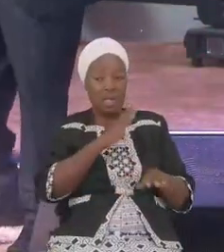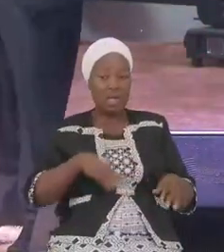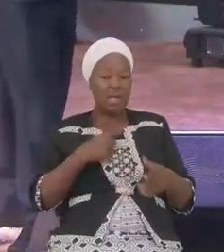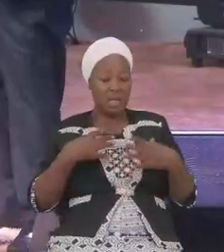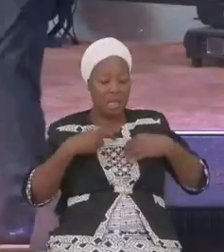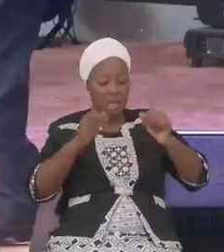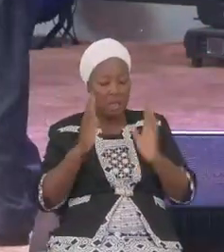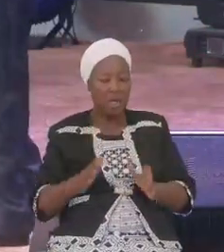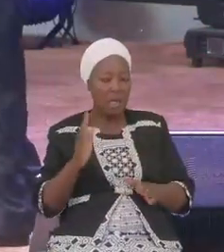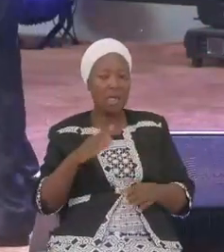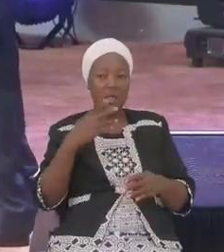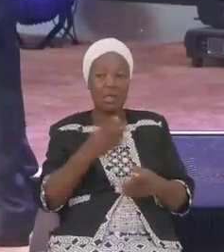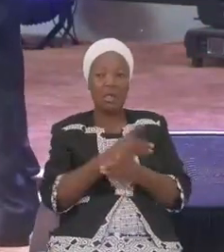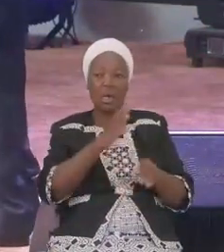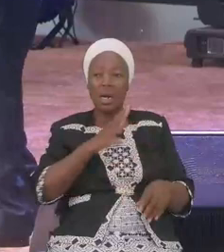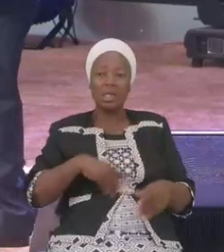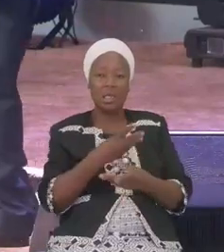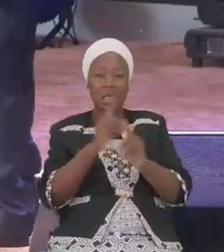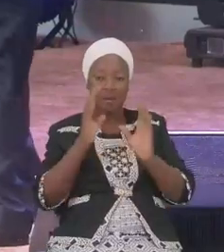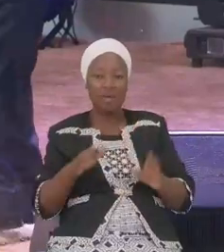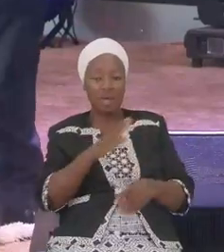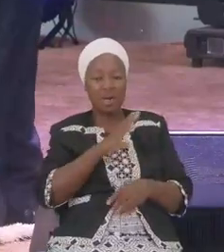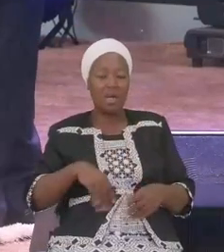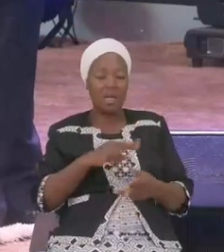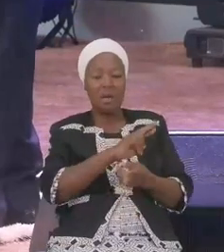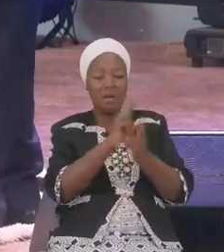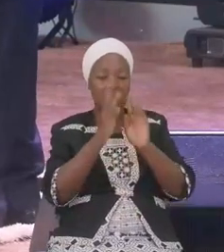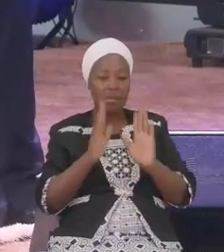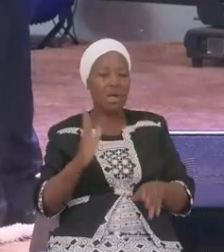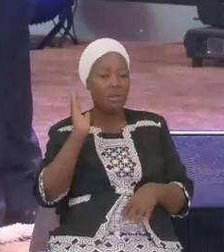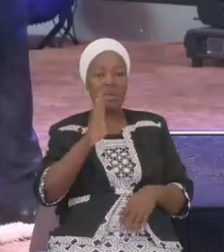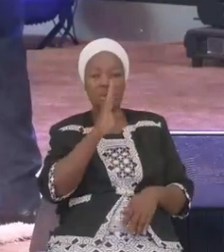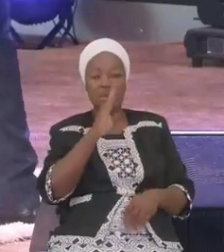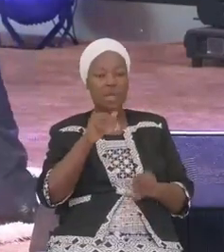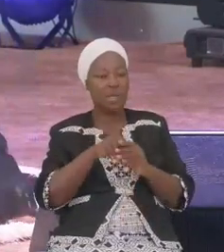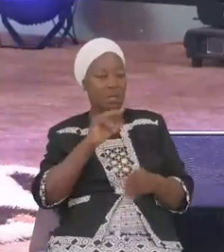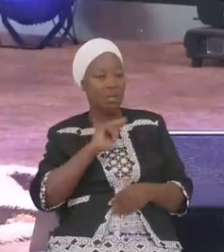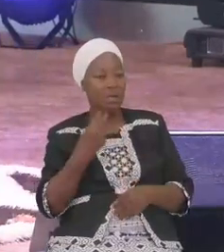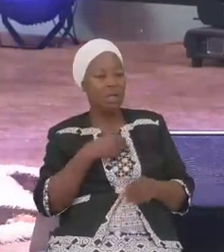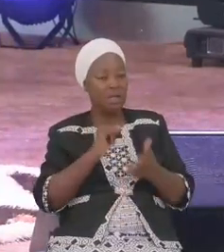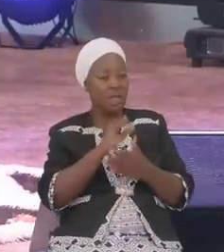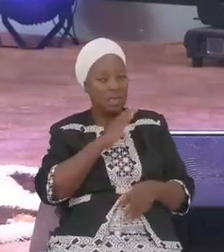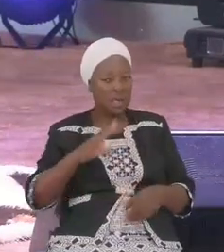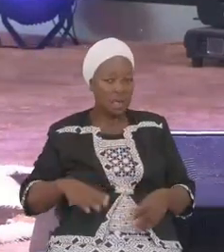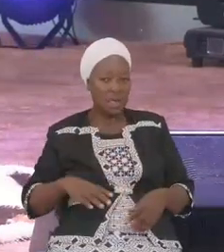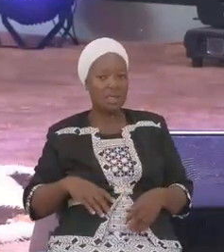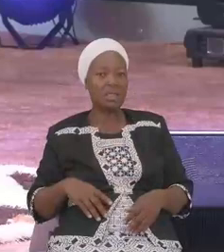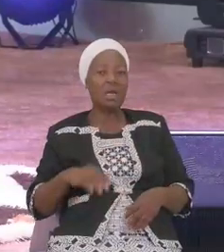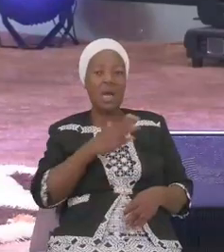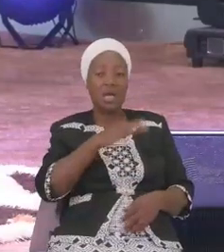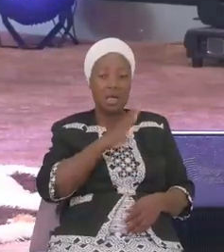guérisseur, Christ, le libérateur, Christ, le rédempteur, qu'il soit en nous, que Christ